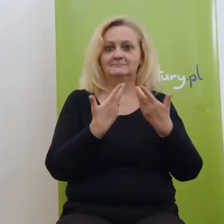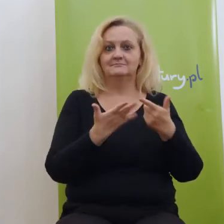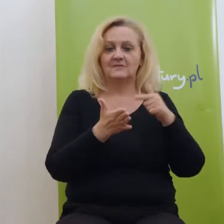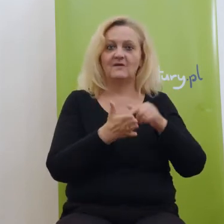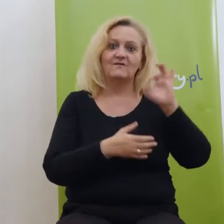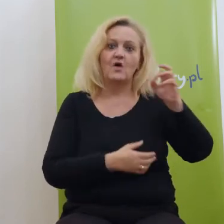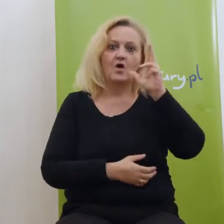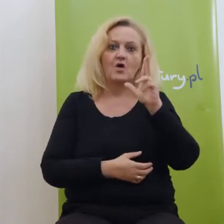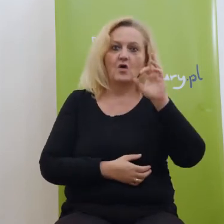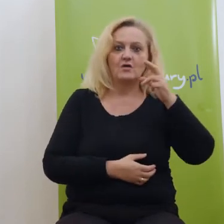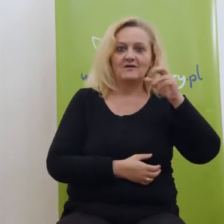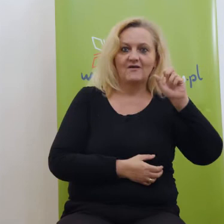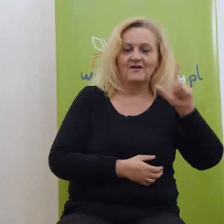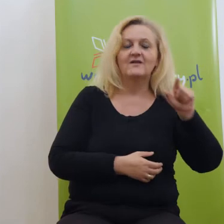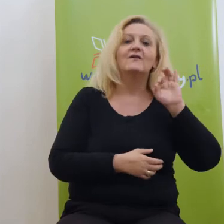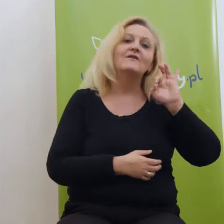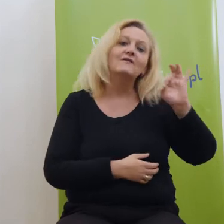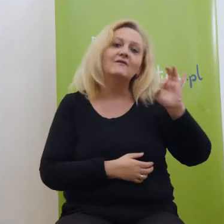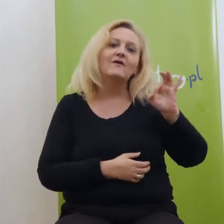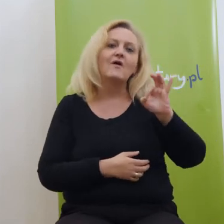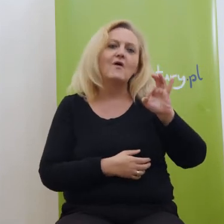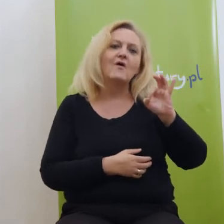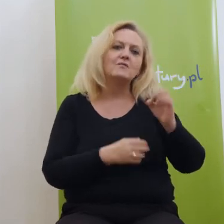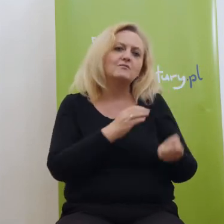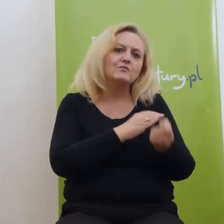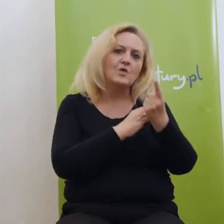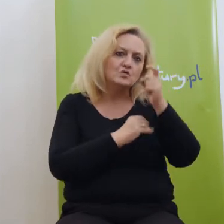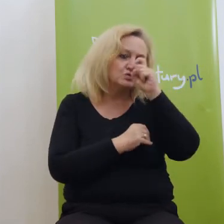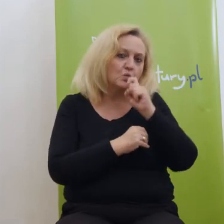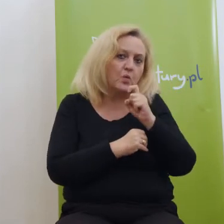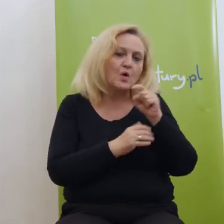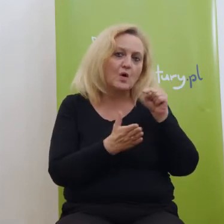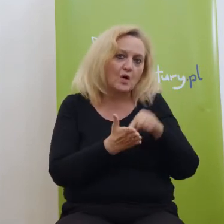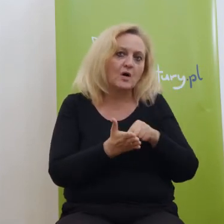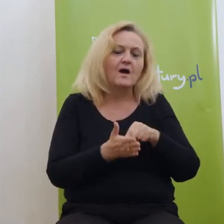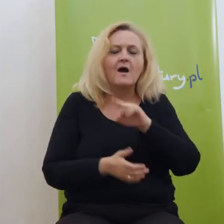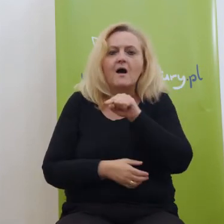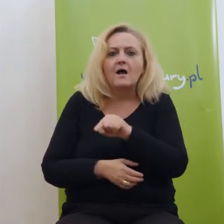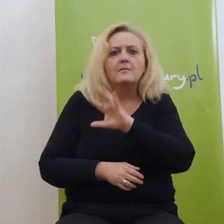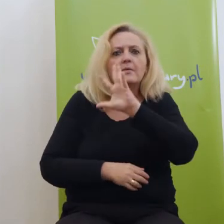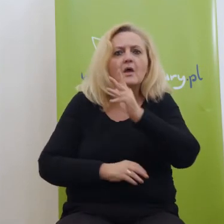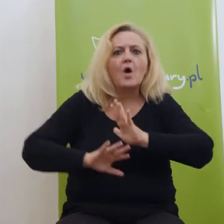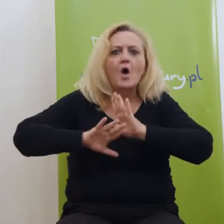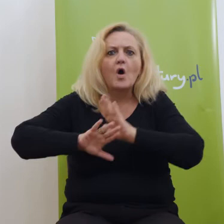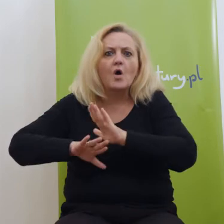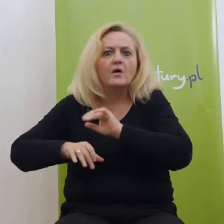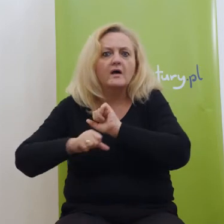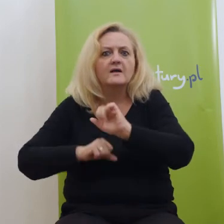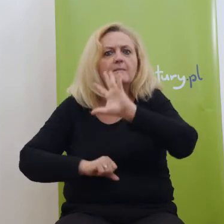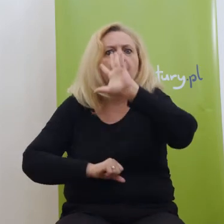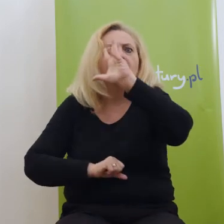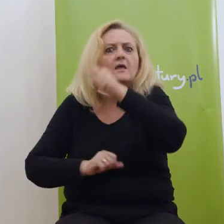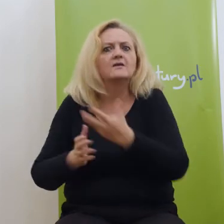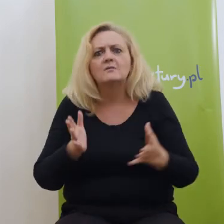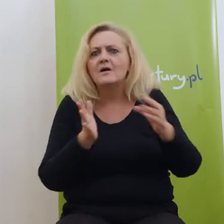ten twój konkol jako ucieleśnienie zła i ten konkol, ten rzadki, piękny, chroniony i jeszcze raz taki